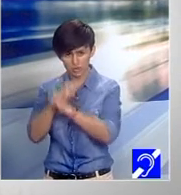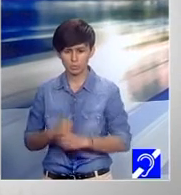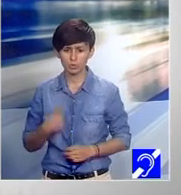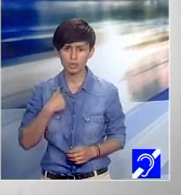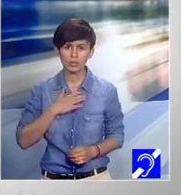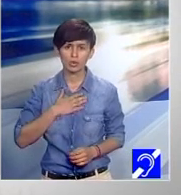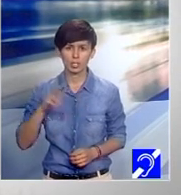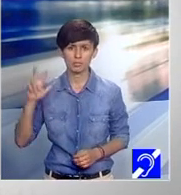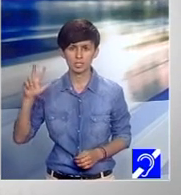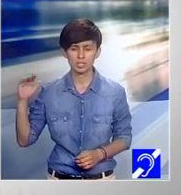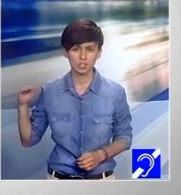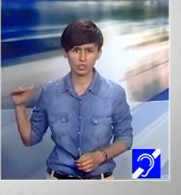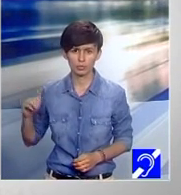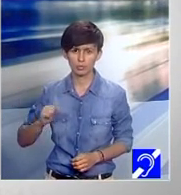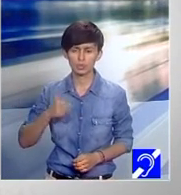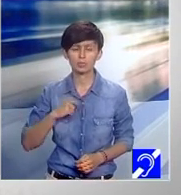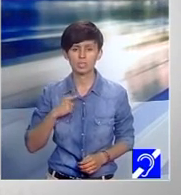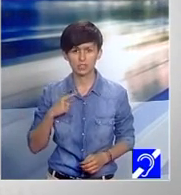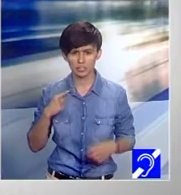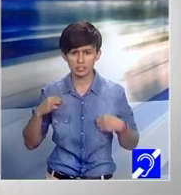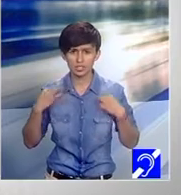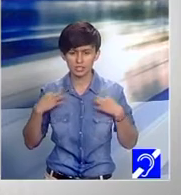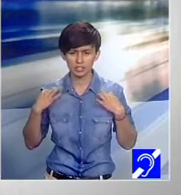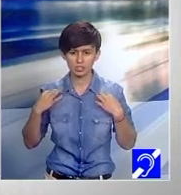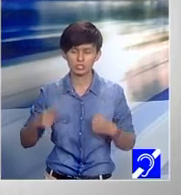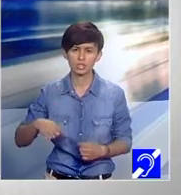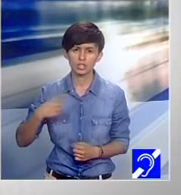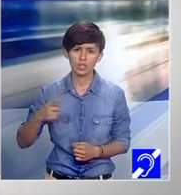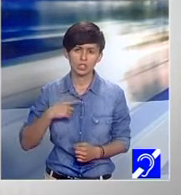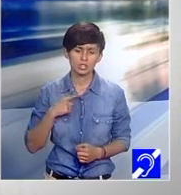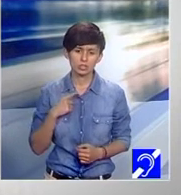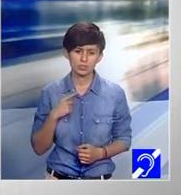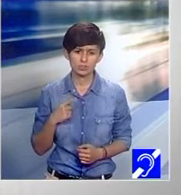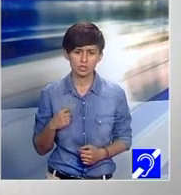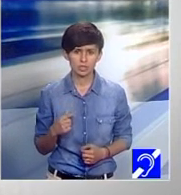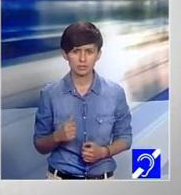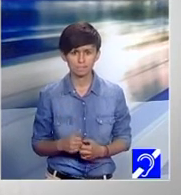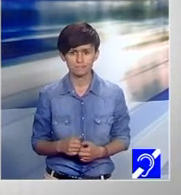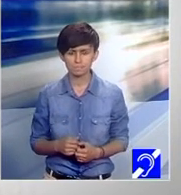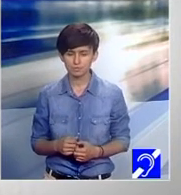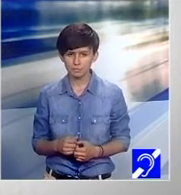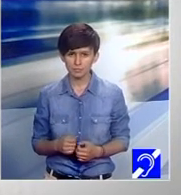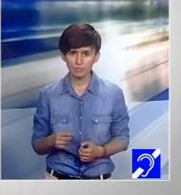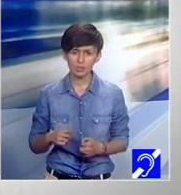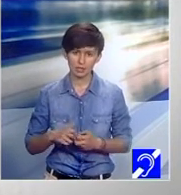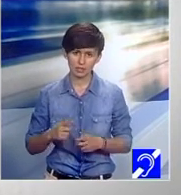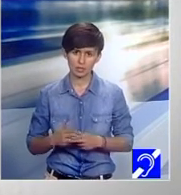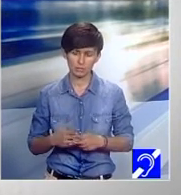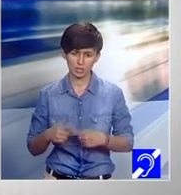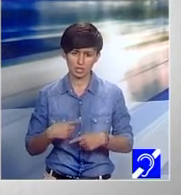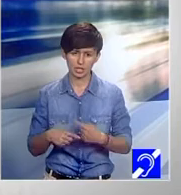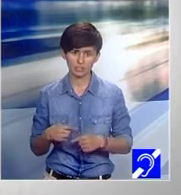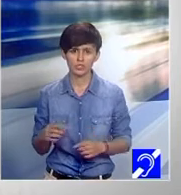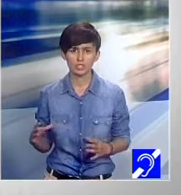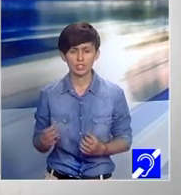primul este sănătos, cei doi sunt bolnavi confirmați pe PKU, amândoi scăpați de